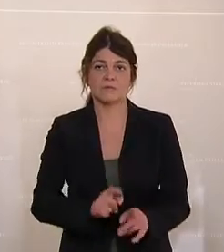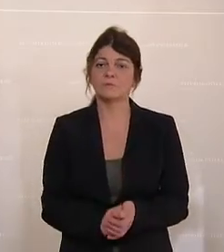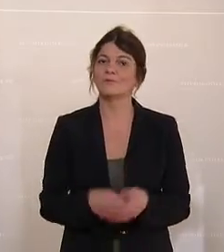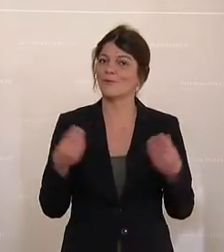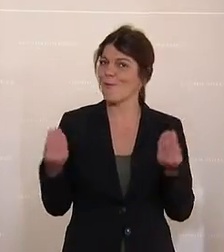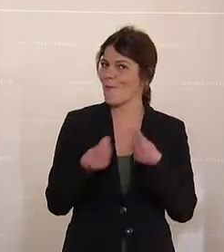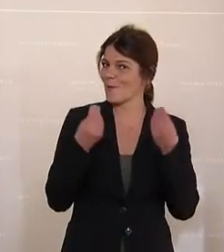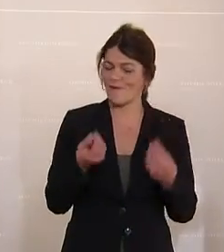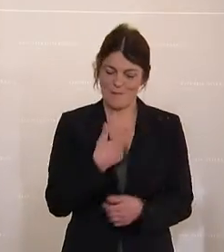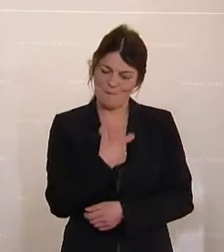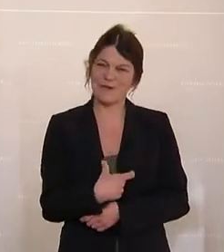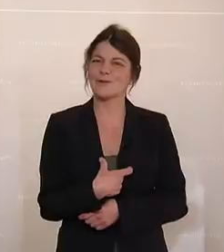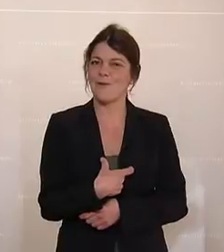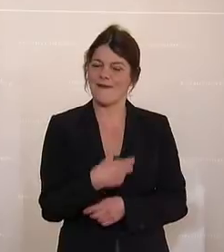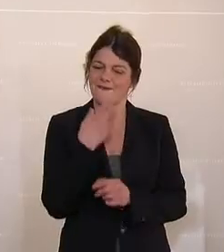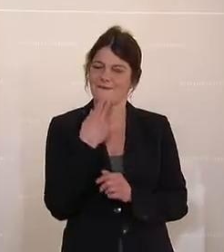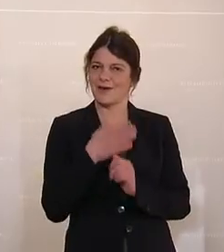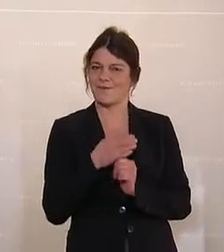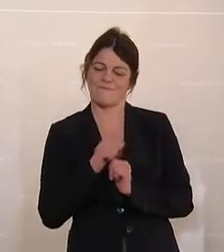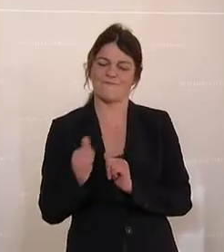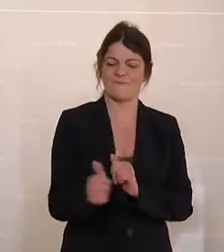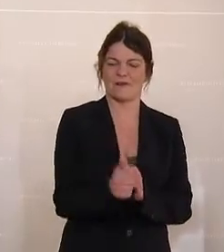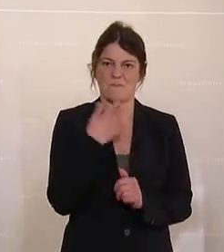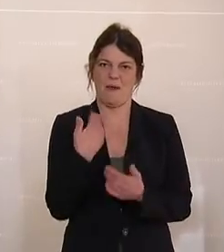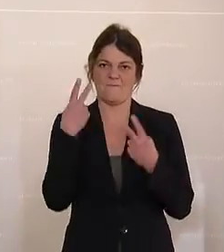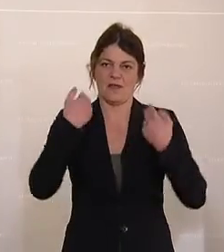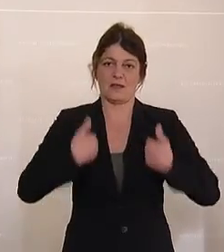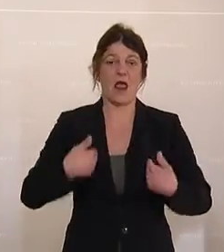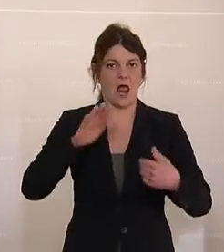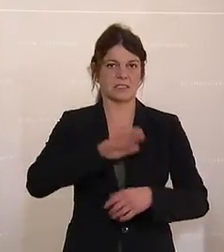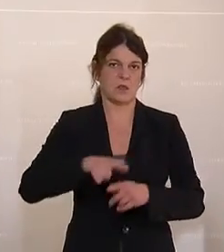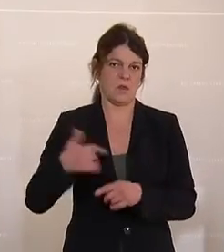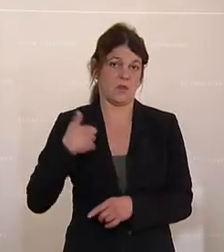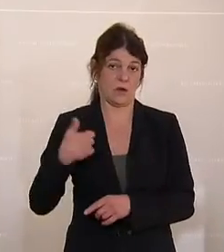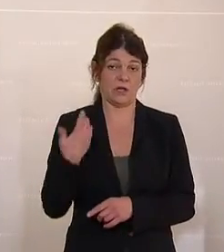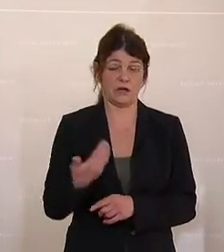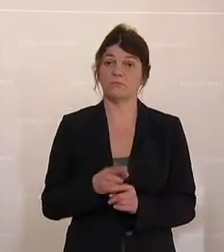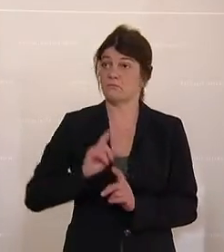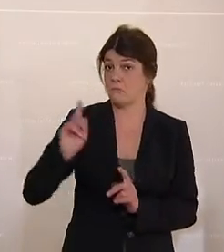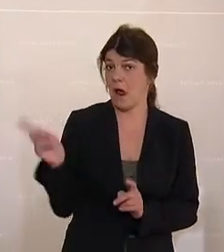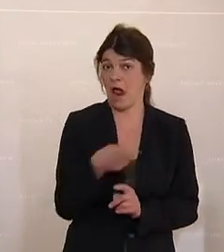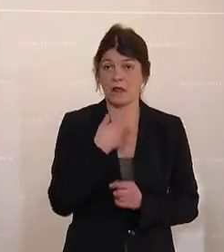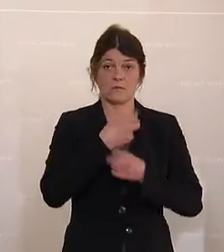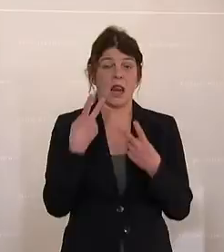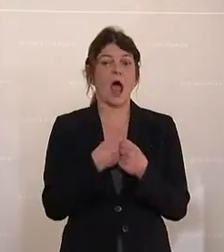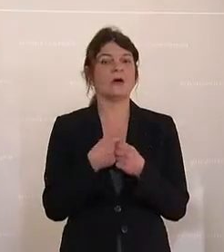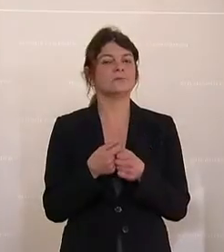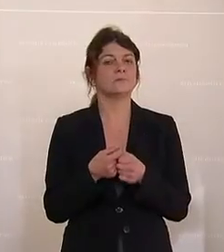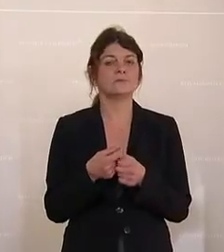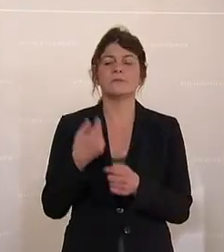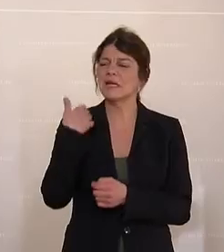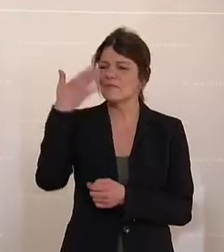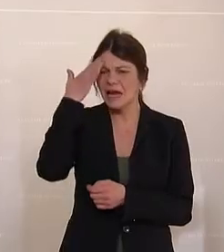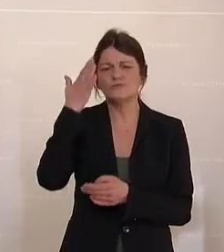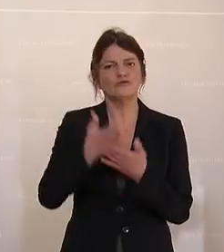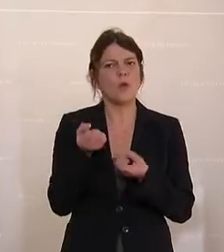sein persönliches Fortkommen darüber setzt. Und uns ist allen hier natürlich politische Strategie nicht